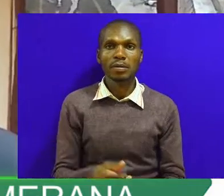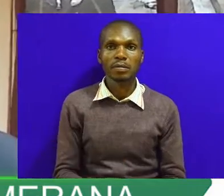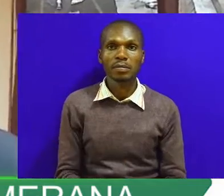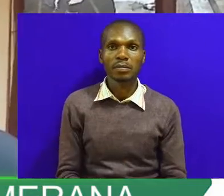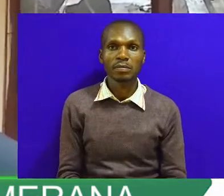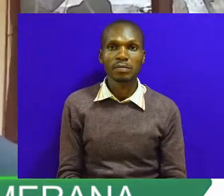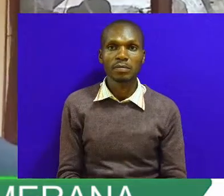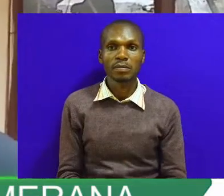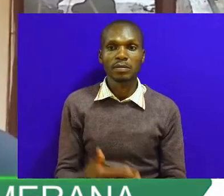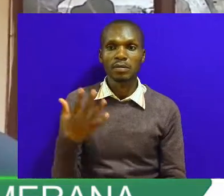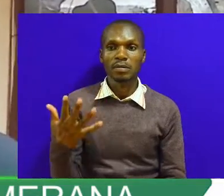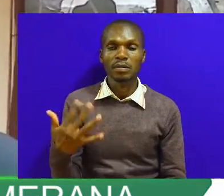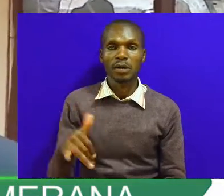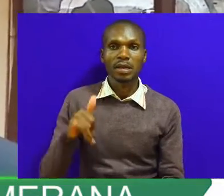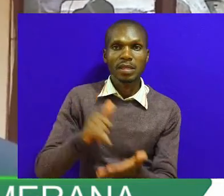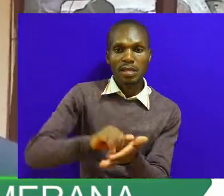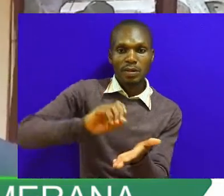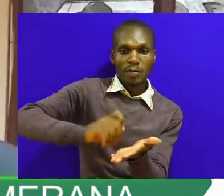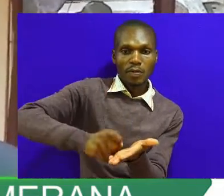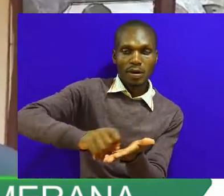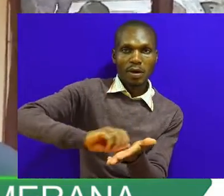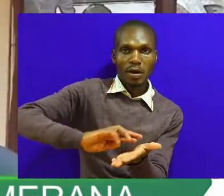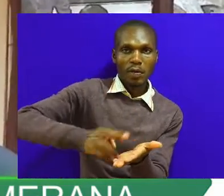lisa karayetu tuwe chukwe chori ya sugu waka chikura.